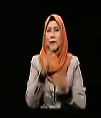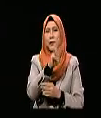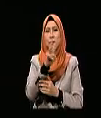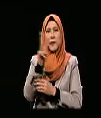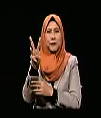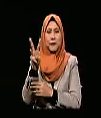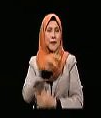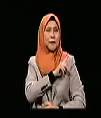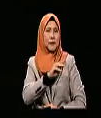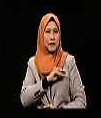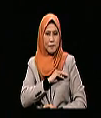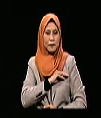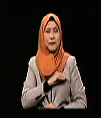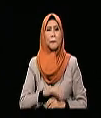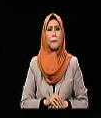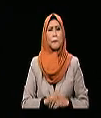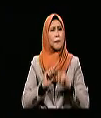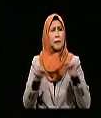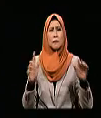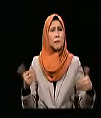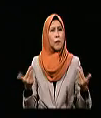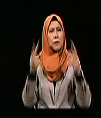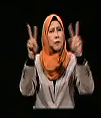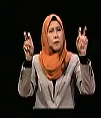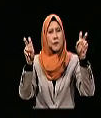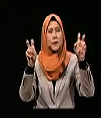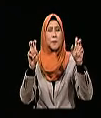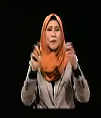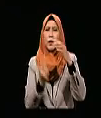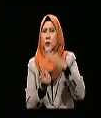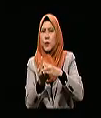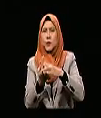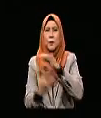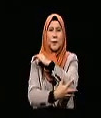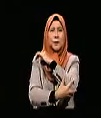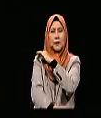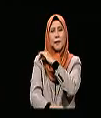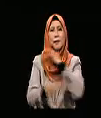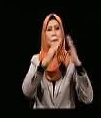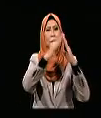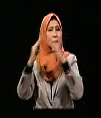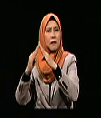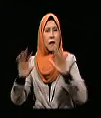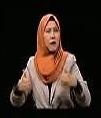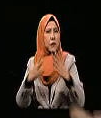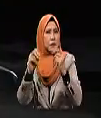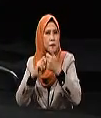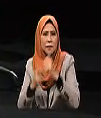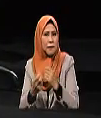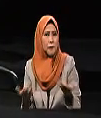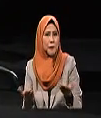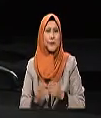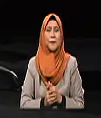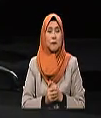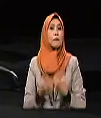rasmi Kementerian pastinya. Tentang isu miskin bandar pula, bagaimana Datuk Sri dan Kementerian mahu menanganinya, Datuk Sri? Kita buat